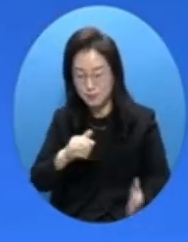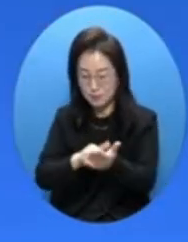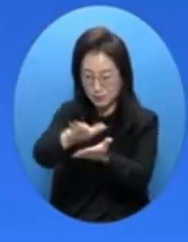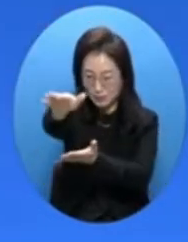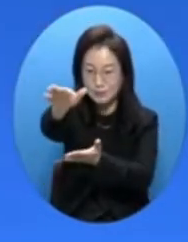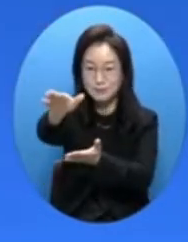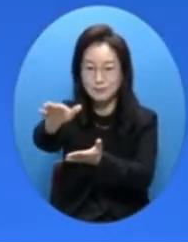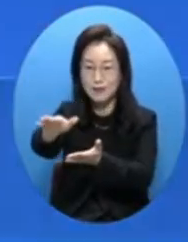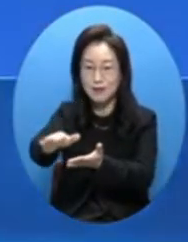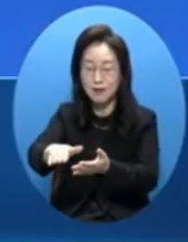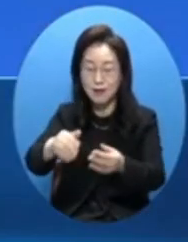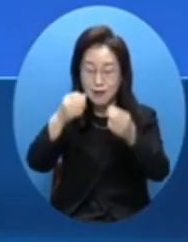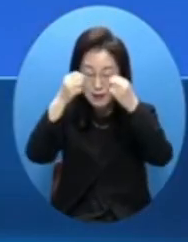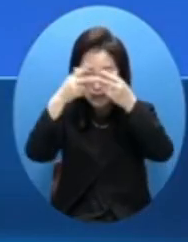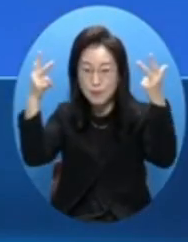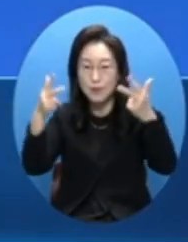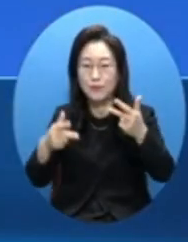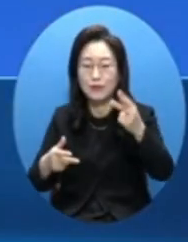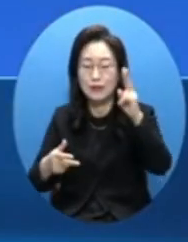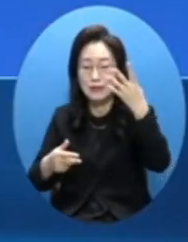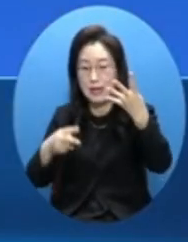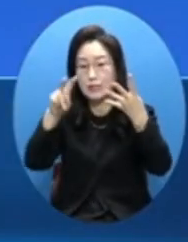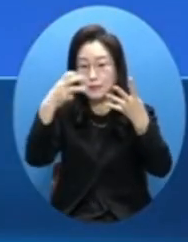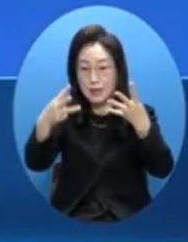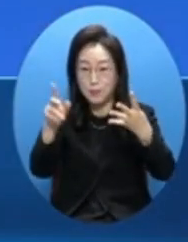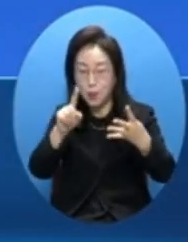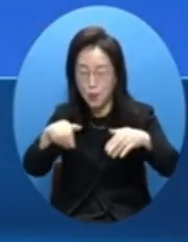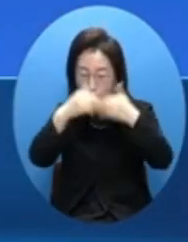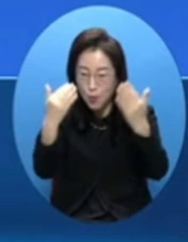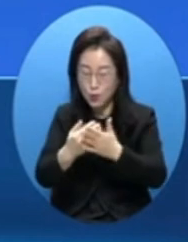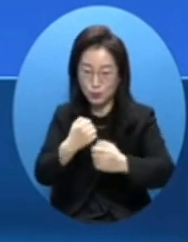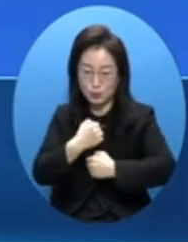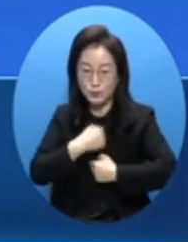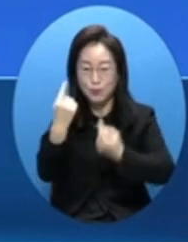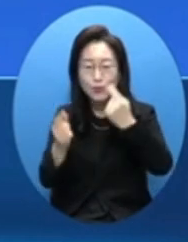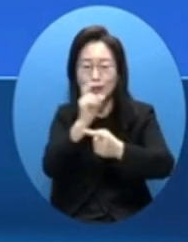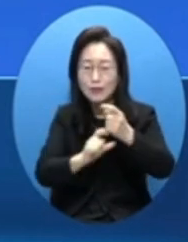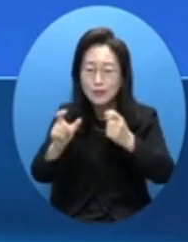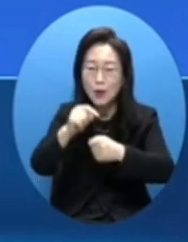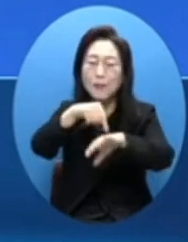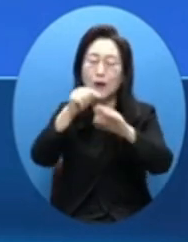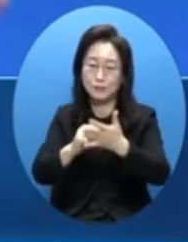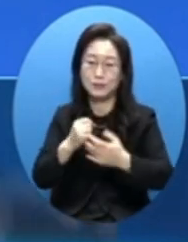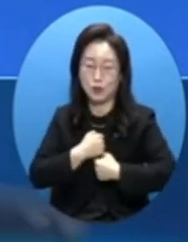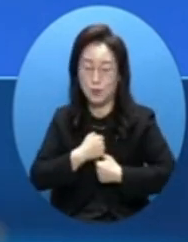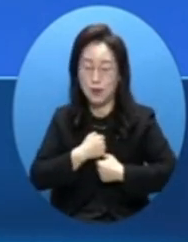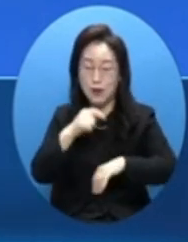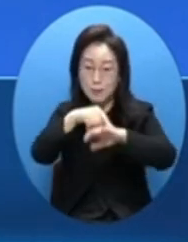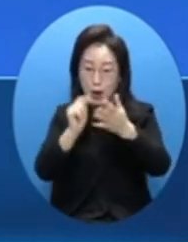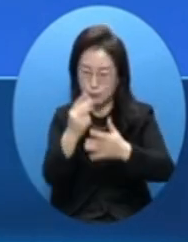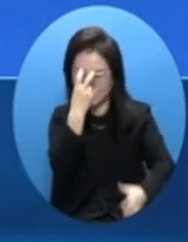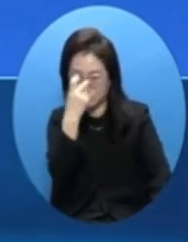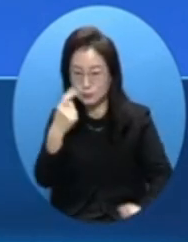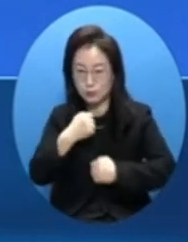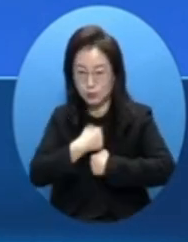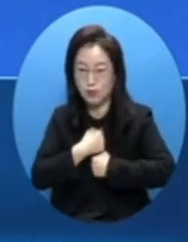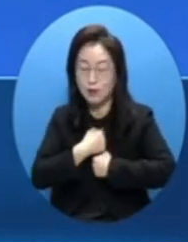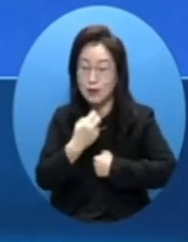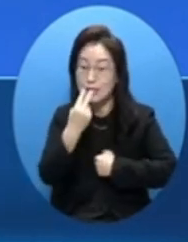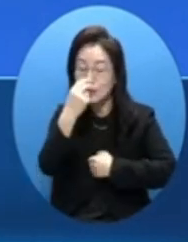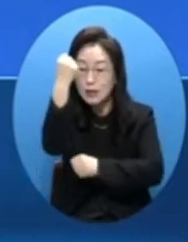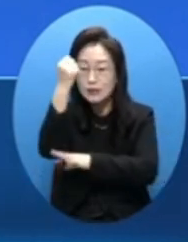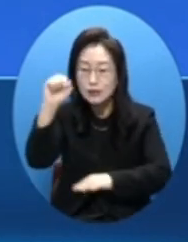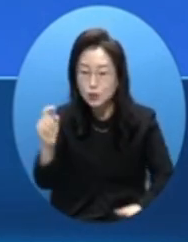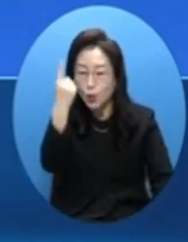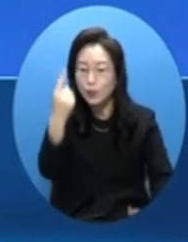것입니다. 잠언 4장 23절을 말씀합니다. 모든 지킬만 한 것 중에 내 마음을 지켜라. 내 마음을 지켜라. 생명의 근원이